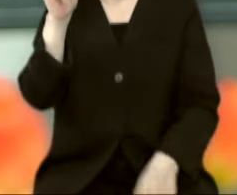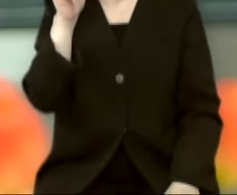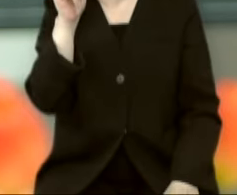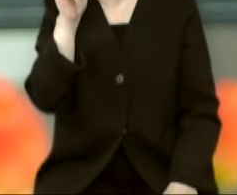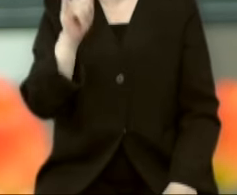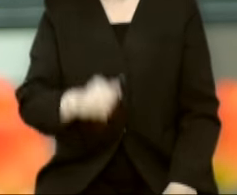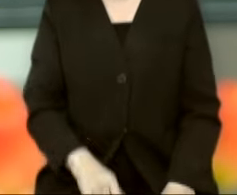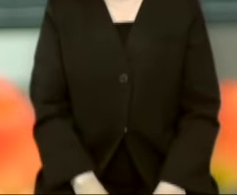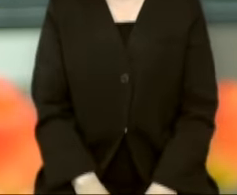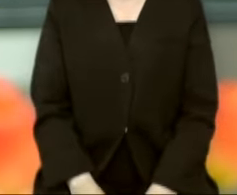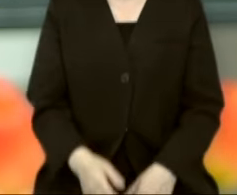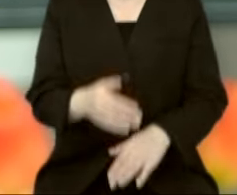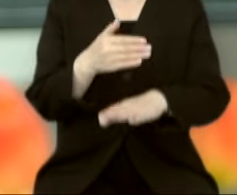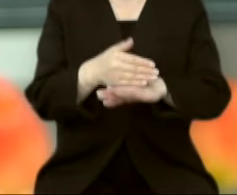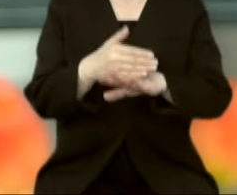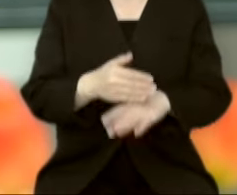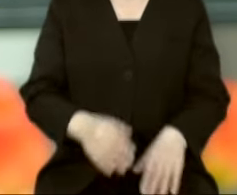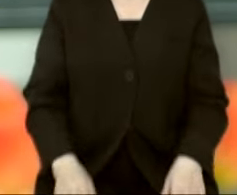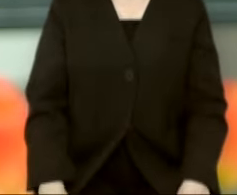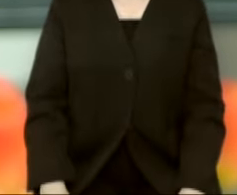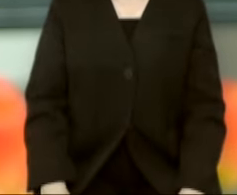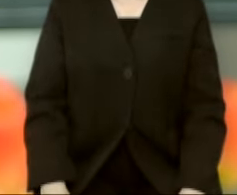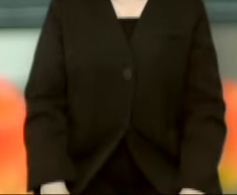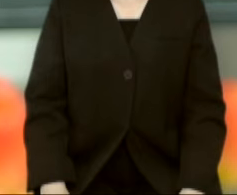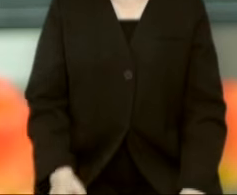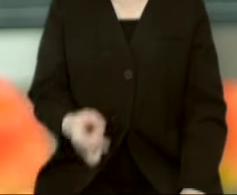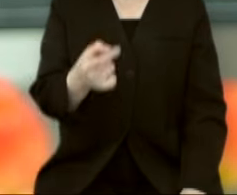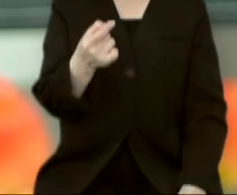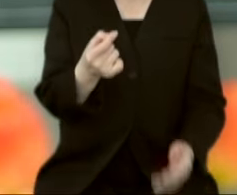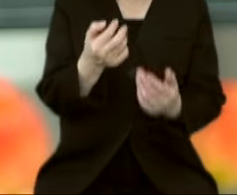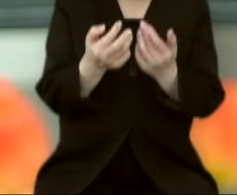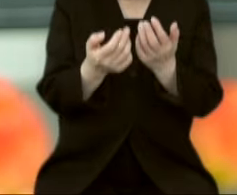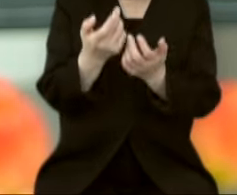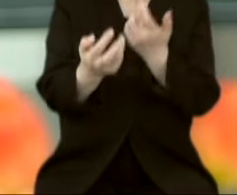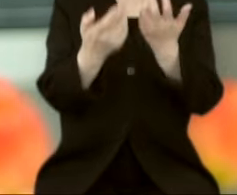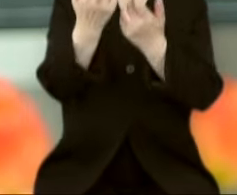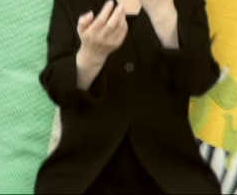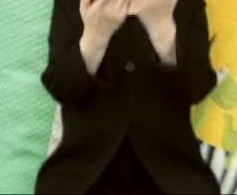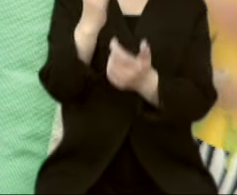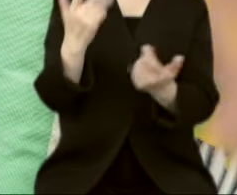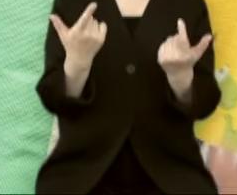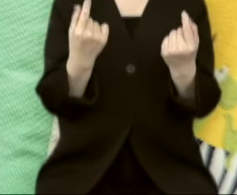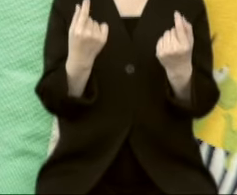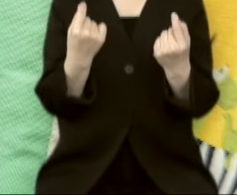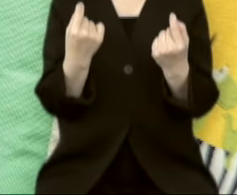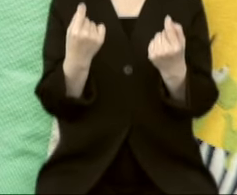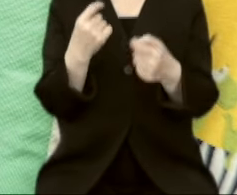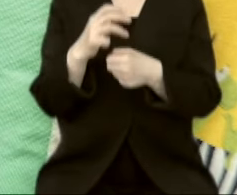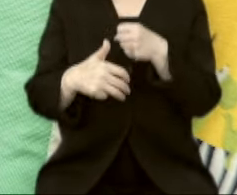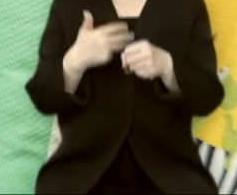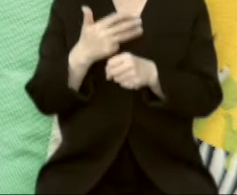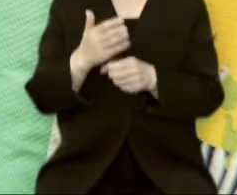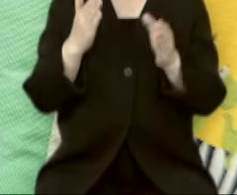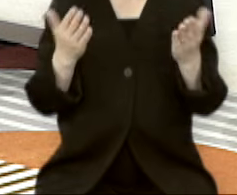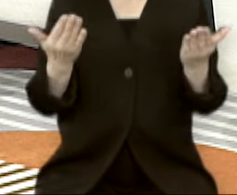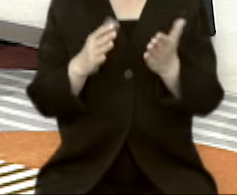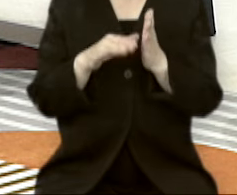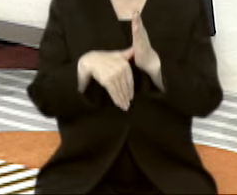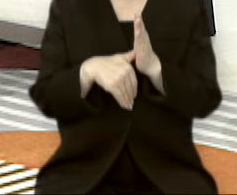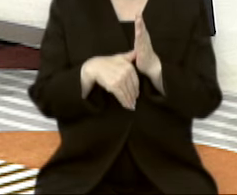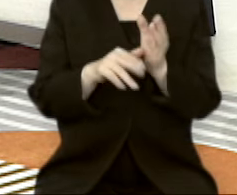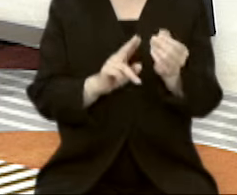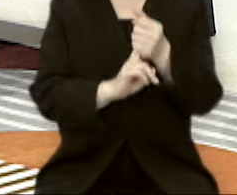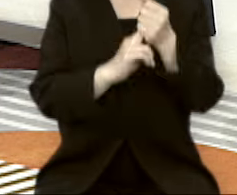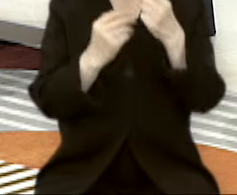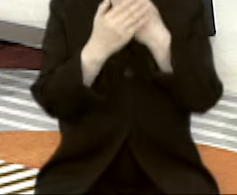하나씩 있어요. 야. 참 감사하죠. 작은 불꽃이 진짜 큰 불이 되었네요. 그러면 38년 동안 사역을 하시면서 정말